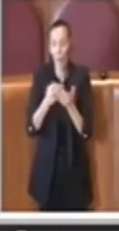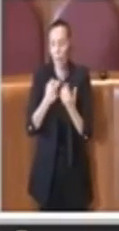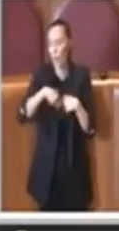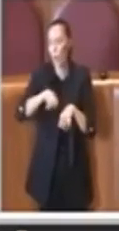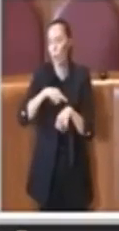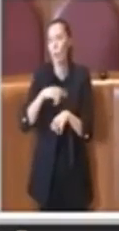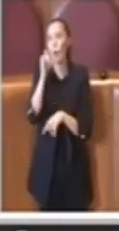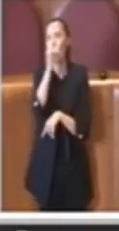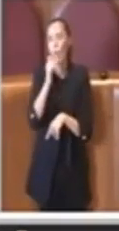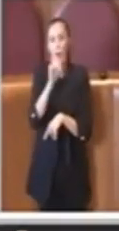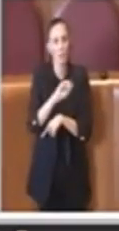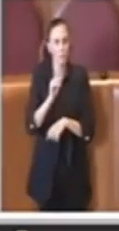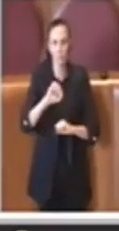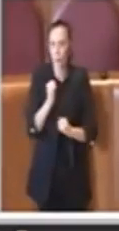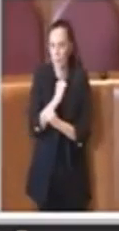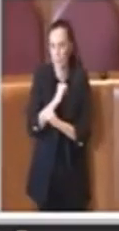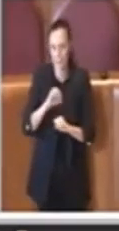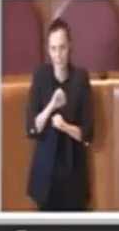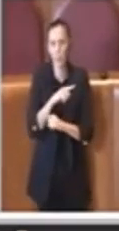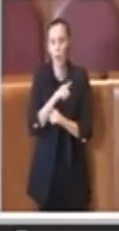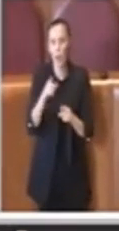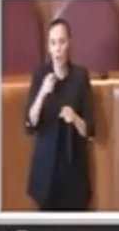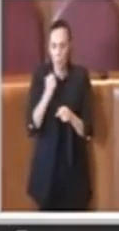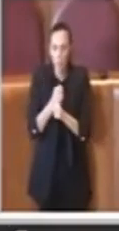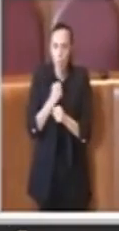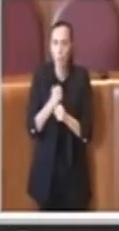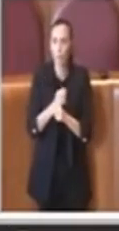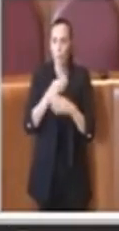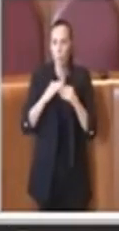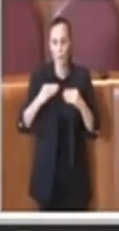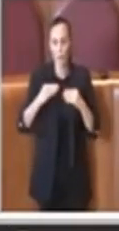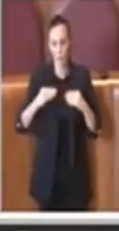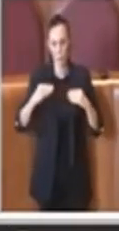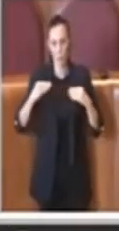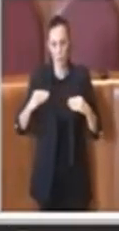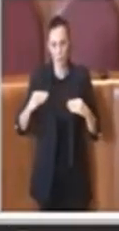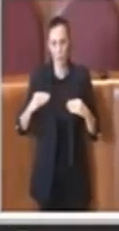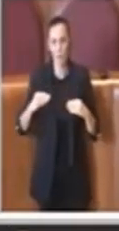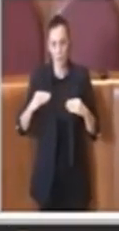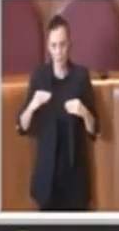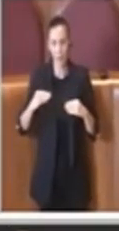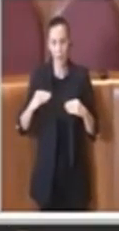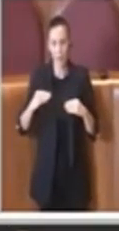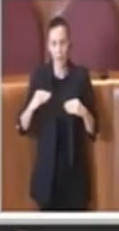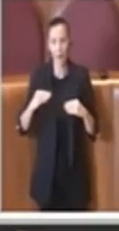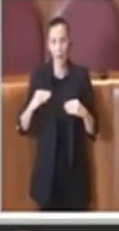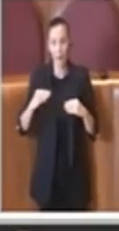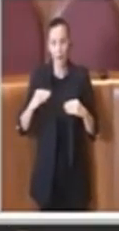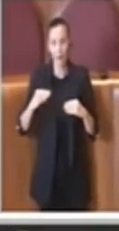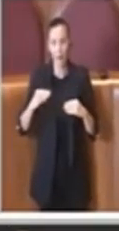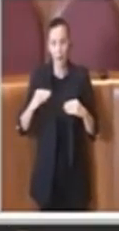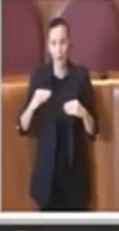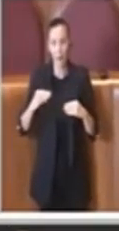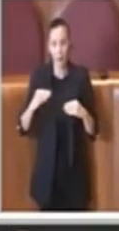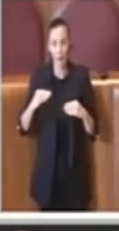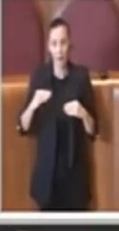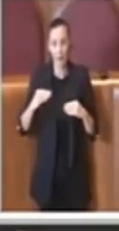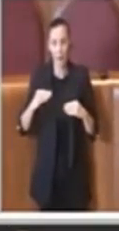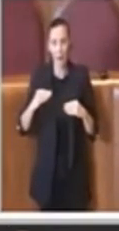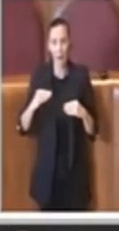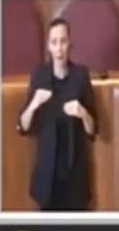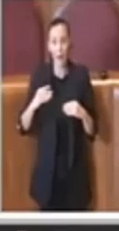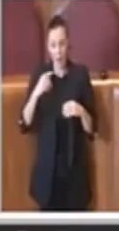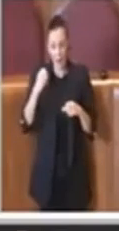estrema dedizione, con profonda professionalità, nonostante le condizioni in cui vengono messi per svolgere questo tipo